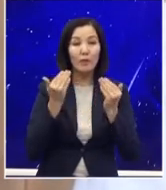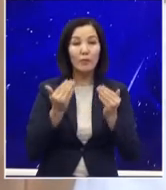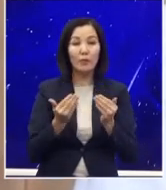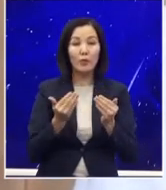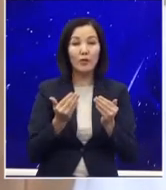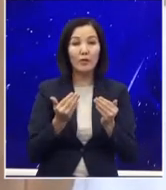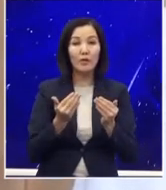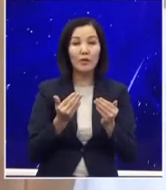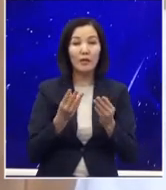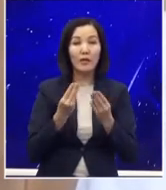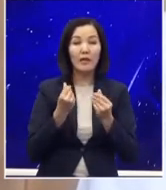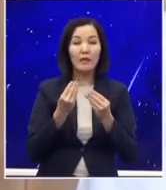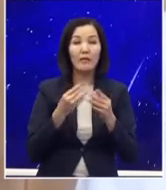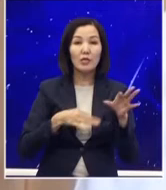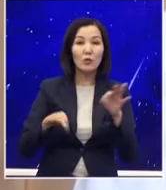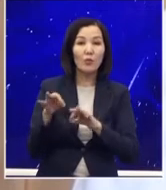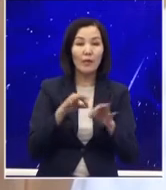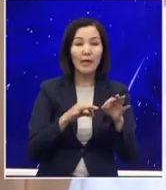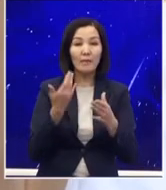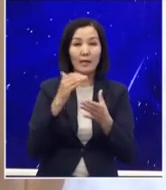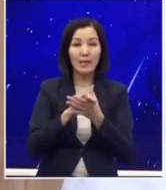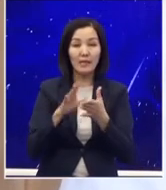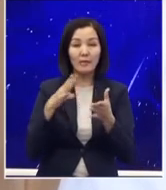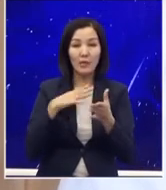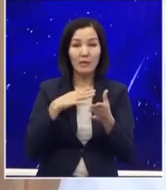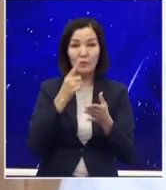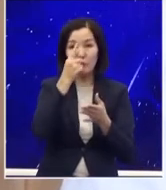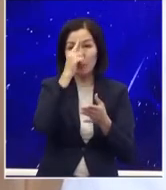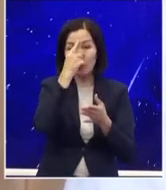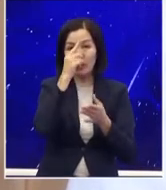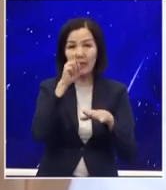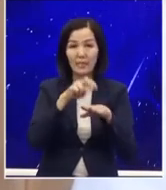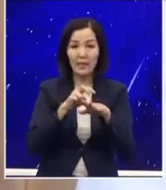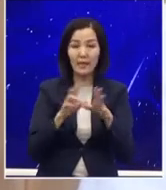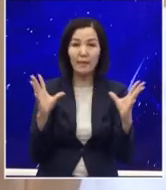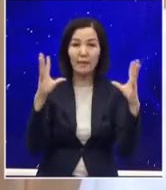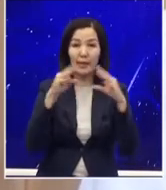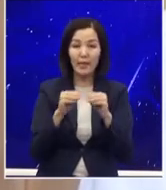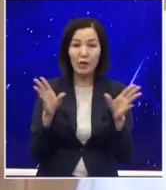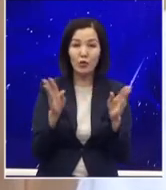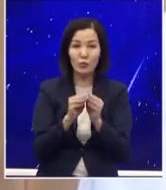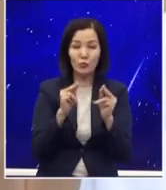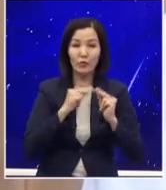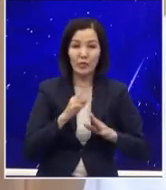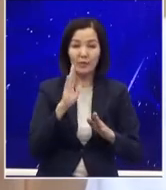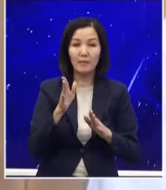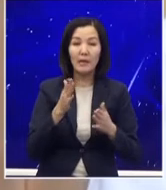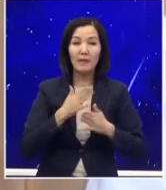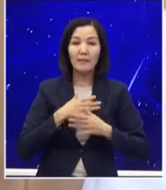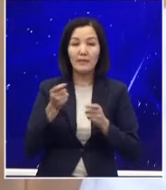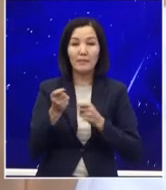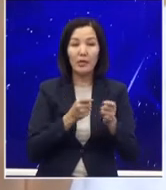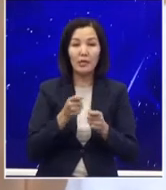қазір инвестиционный проектпен танысып жатырмыз. Оның жаңағы басшылары біздің